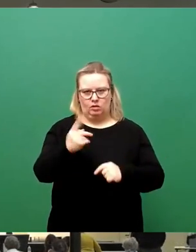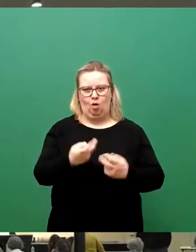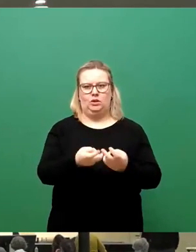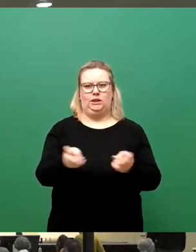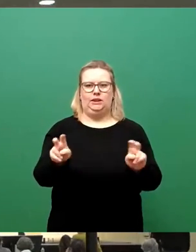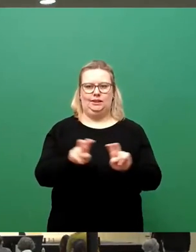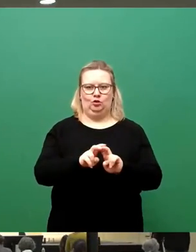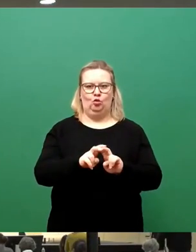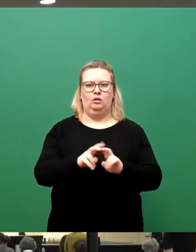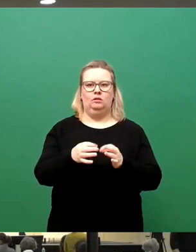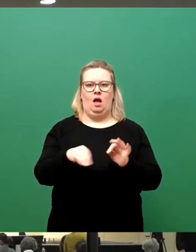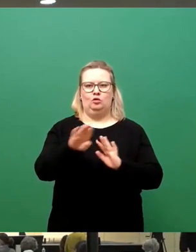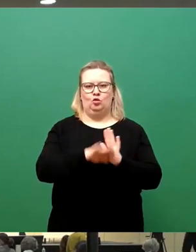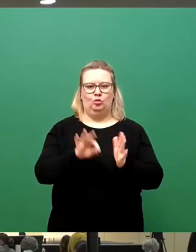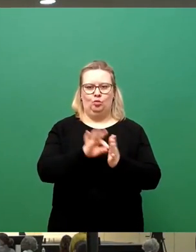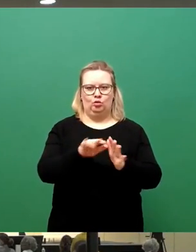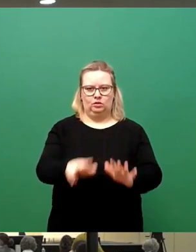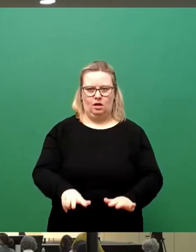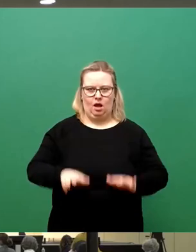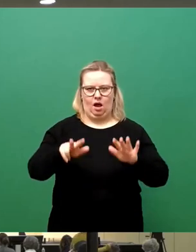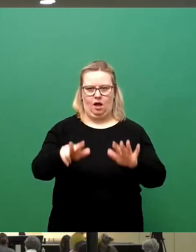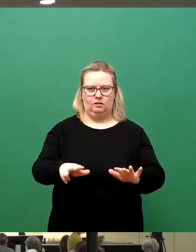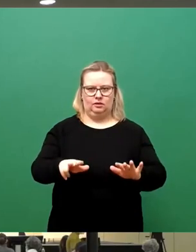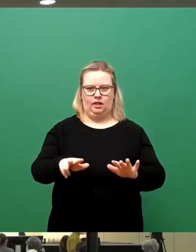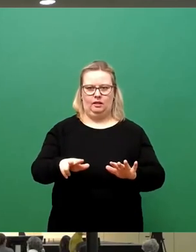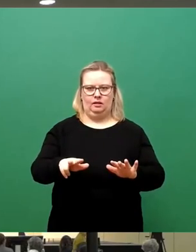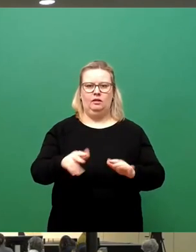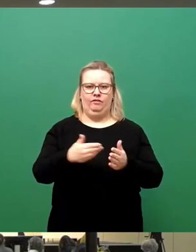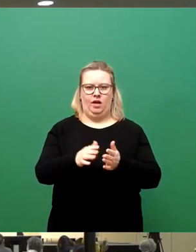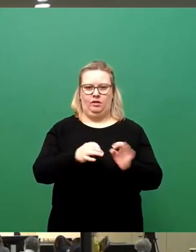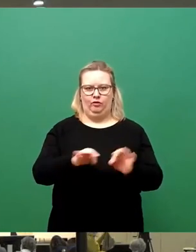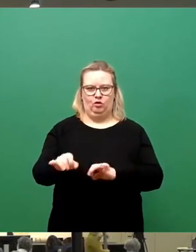mit Tagesordnungspunkt 18, wie wir es eingangs beschlossen haben, fortsetzen. Wahlen machen wir dann.